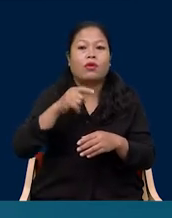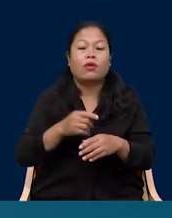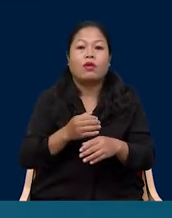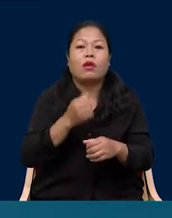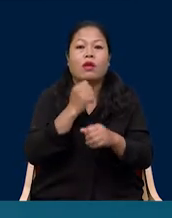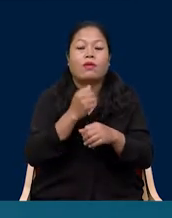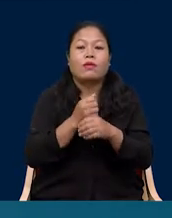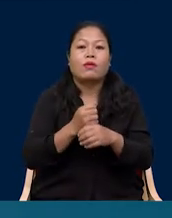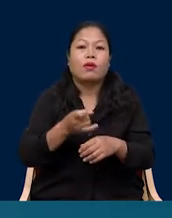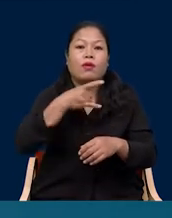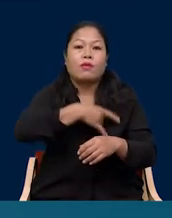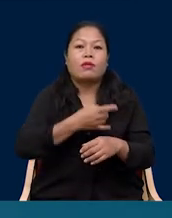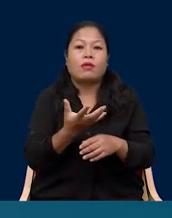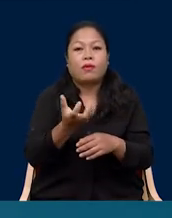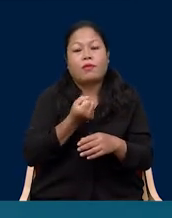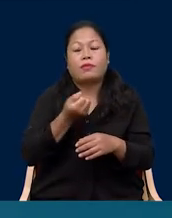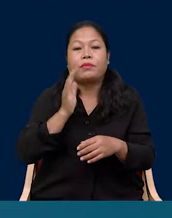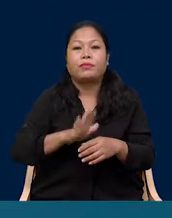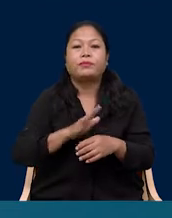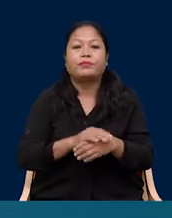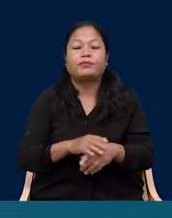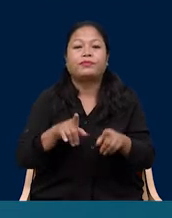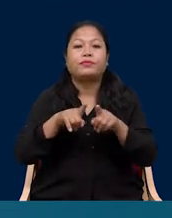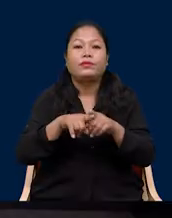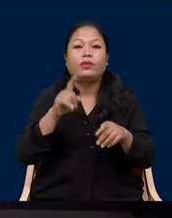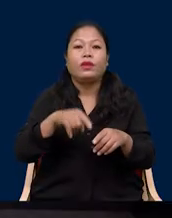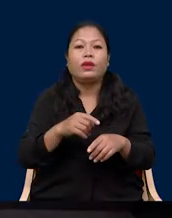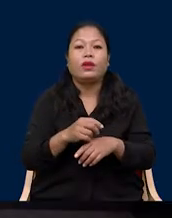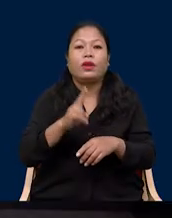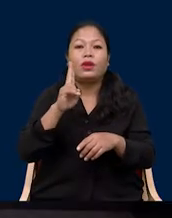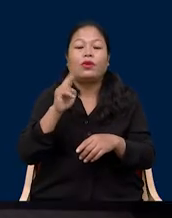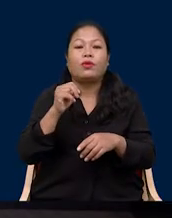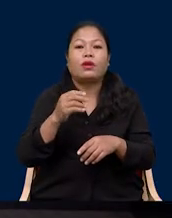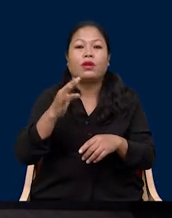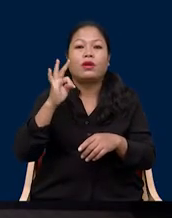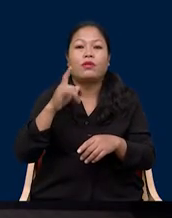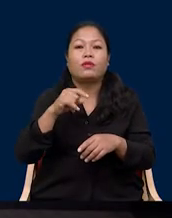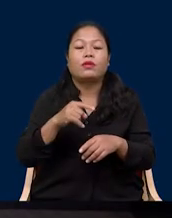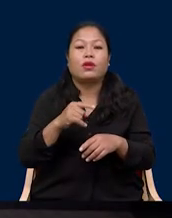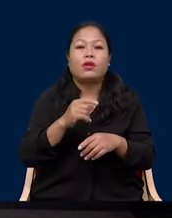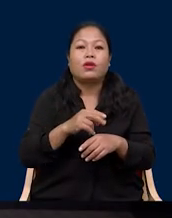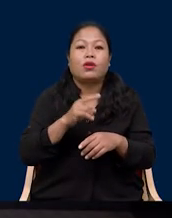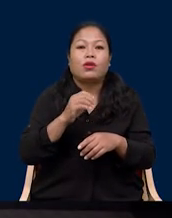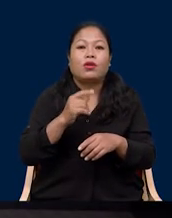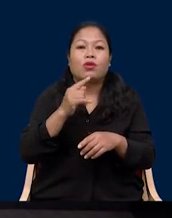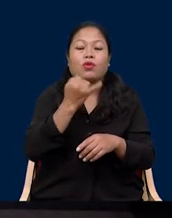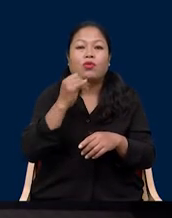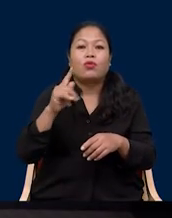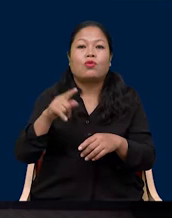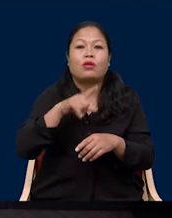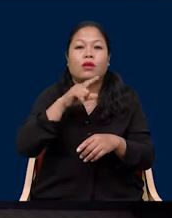कम कार्बन उत्सर्जनको लाभ पनि नेपालले पाउनेछ। साथै युएनएफसिसीको नीति र कोष